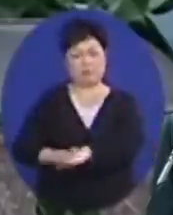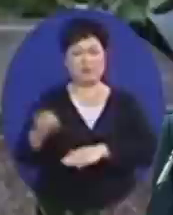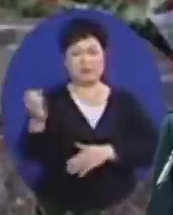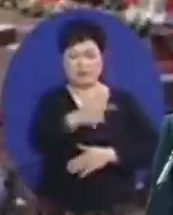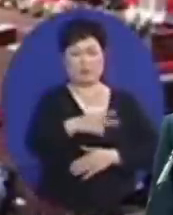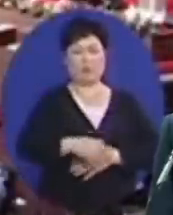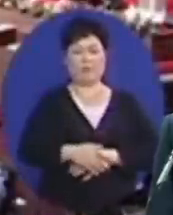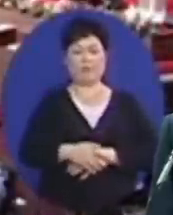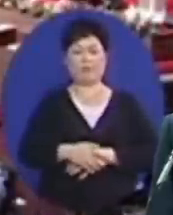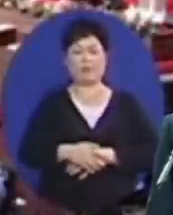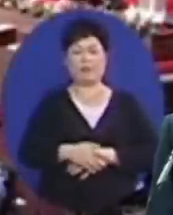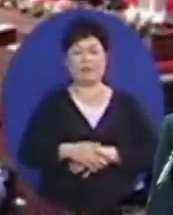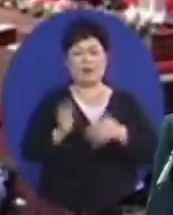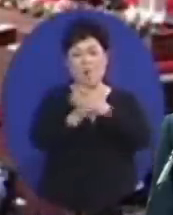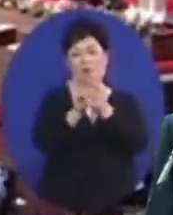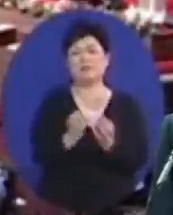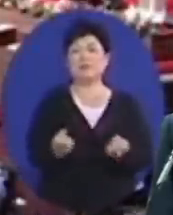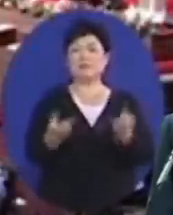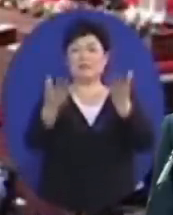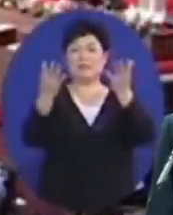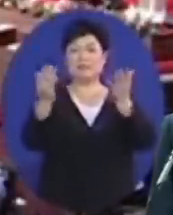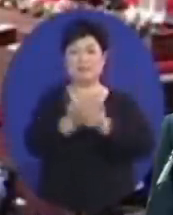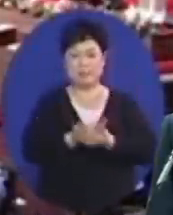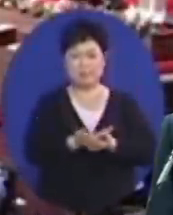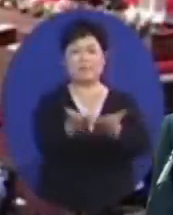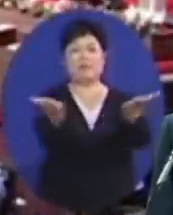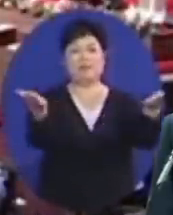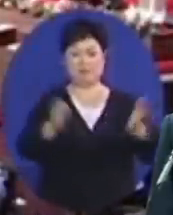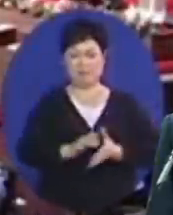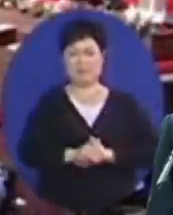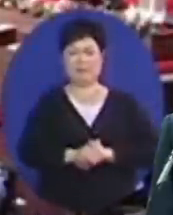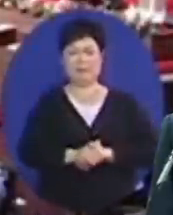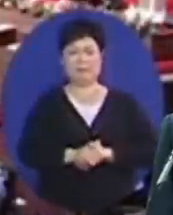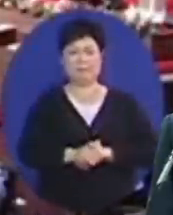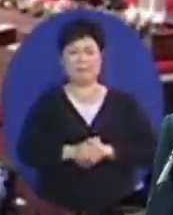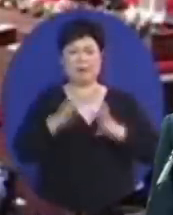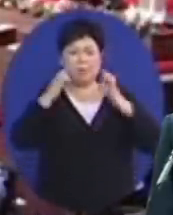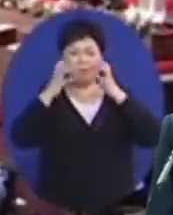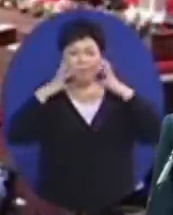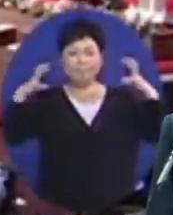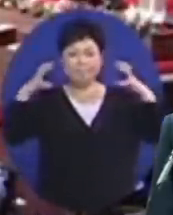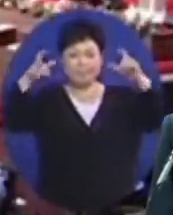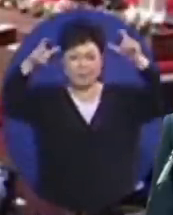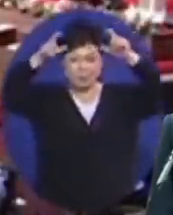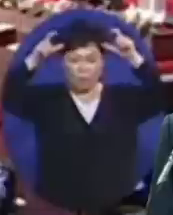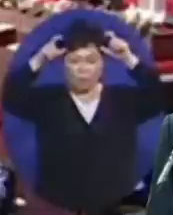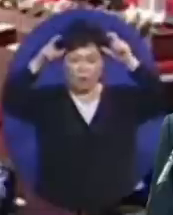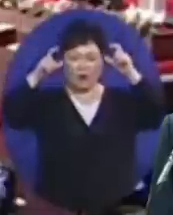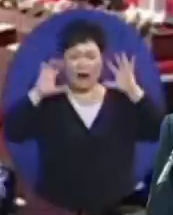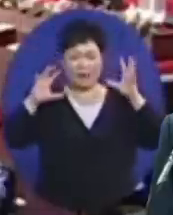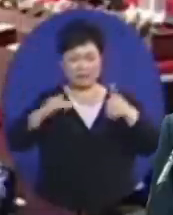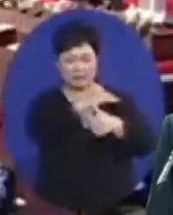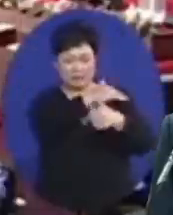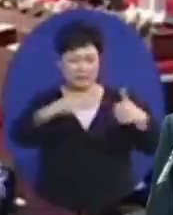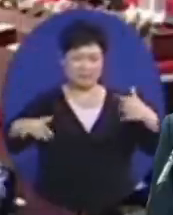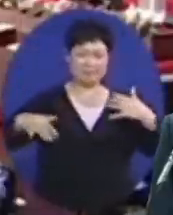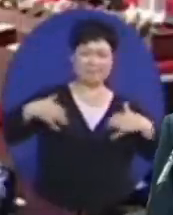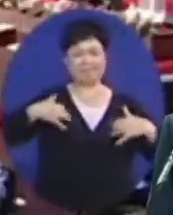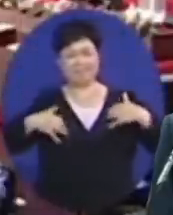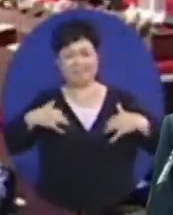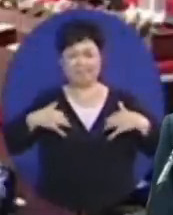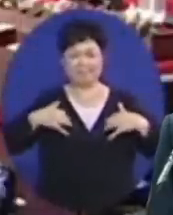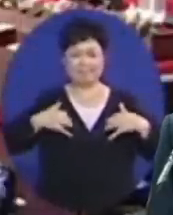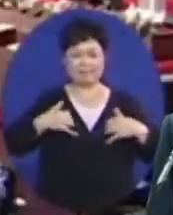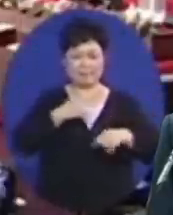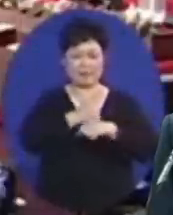그리고는 환영잔치를 베풀라고 말하는 것입니다. 살찐 송아지를 잡아 즐기자.